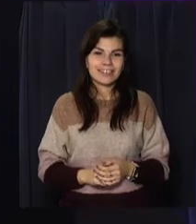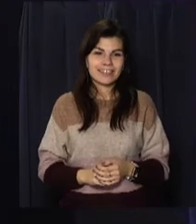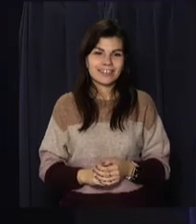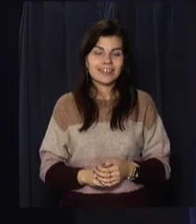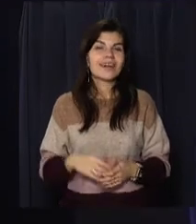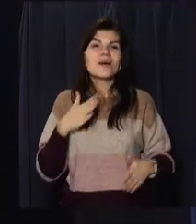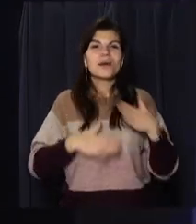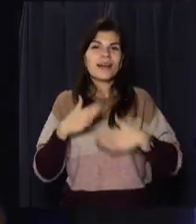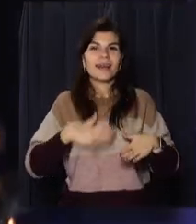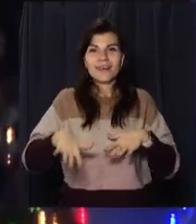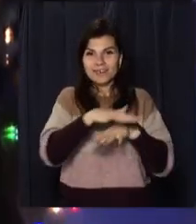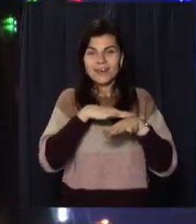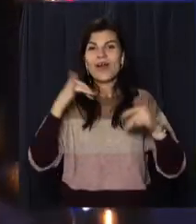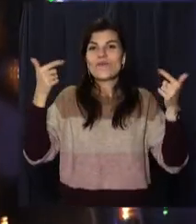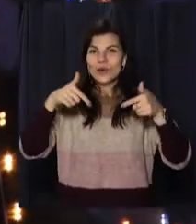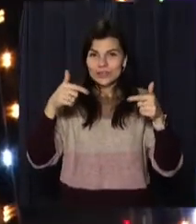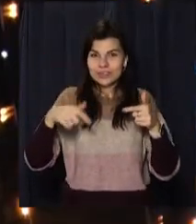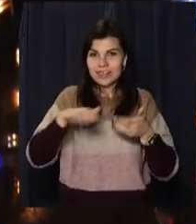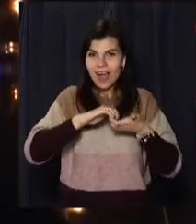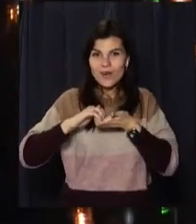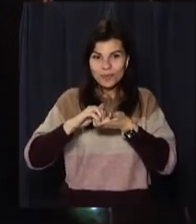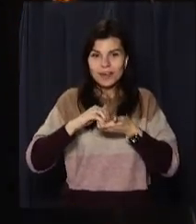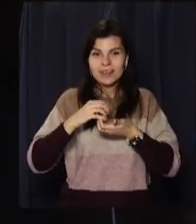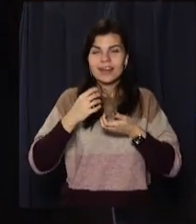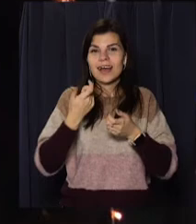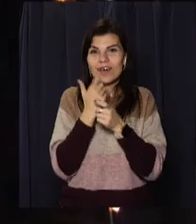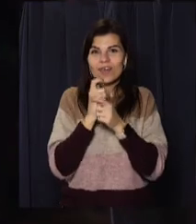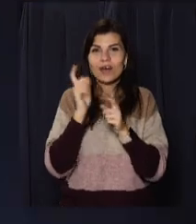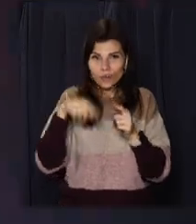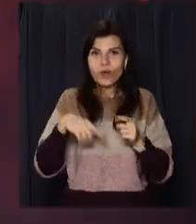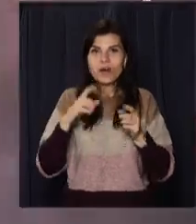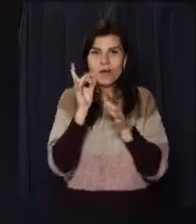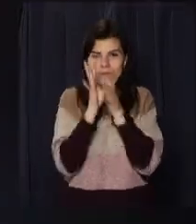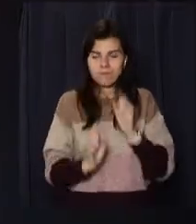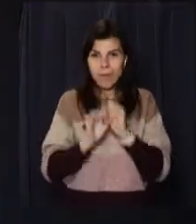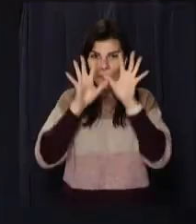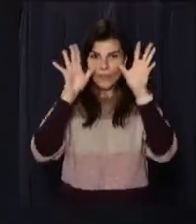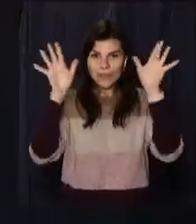засвітили! Порадували мешканців та гостей громади яскравим святковим феєрверком.